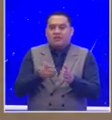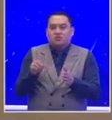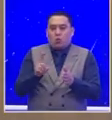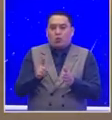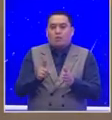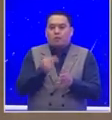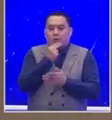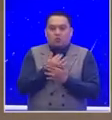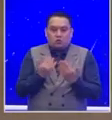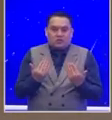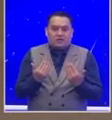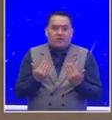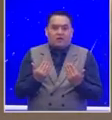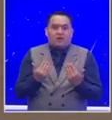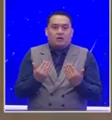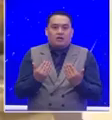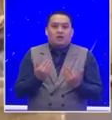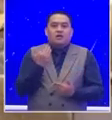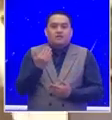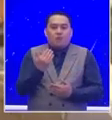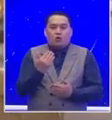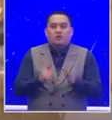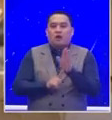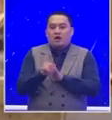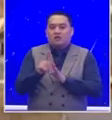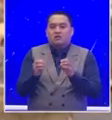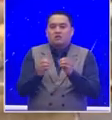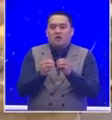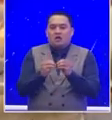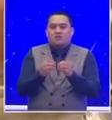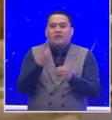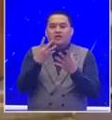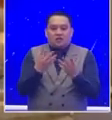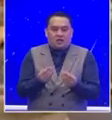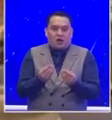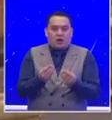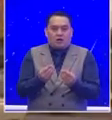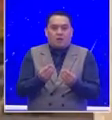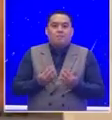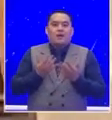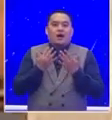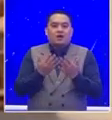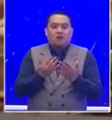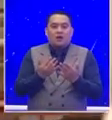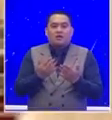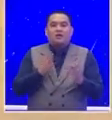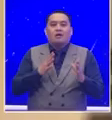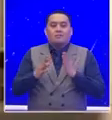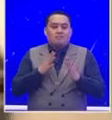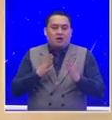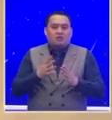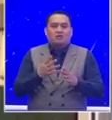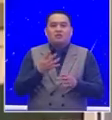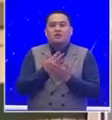виде дефицитного сегодня продукта. Тим и его коллеги начинали с десятка рулонов в день, как дань потребительской панике несколько недель